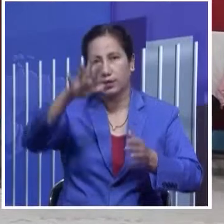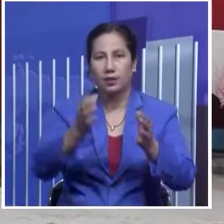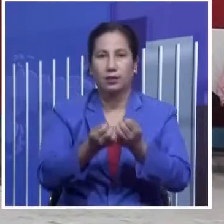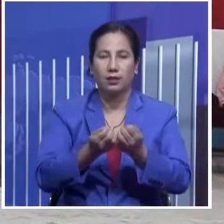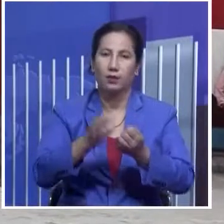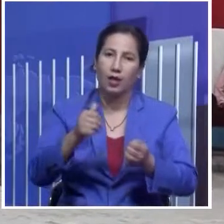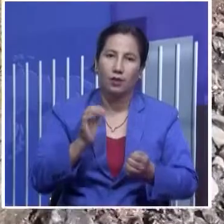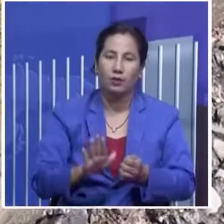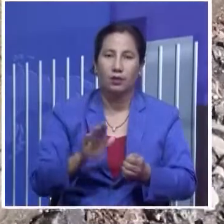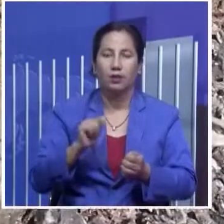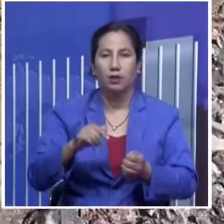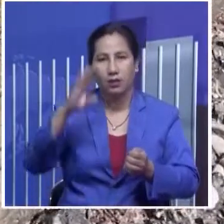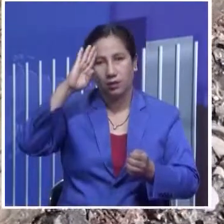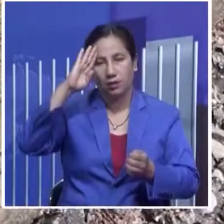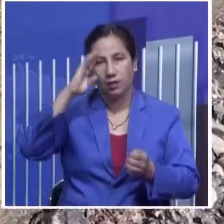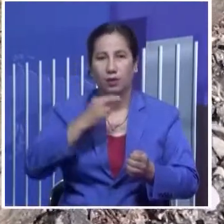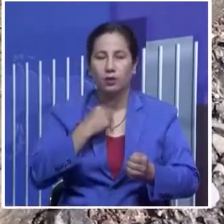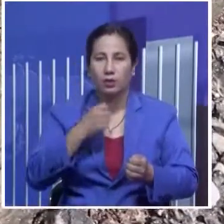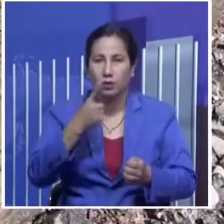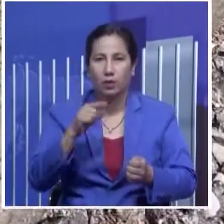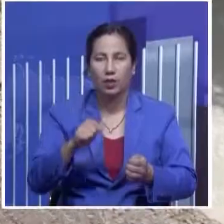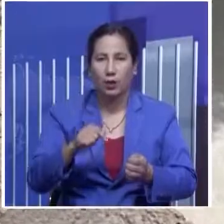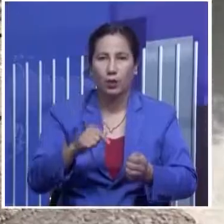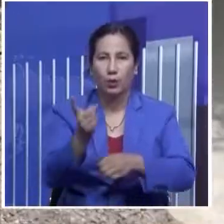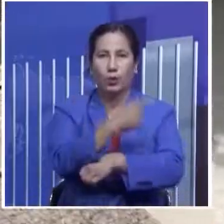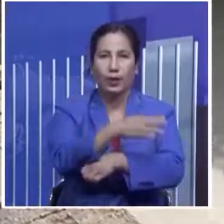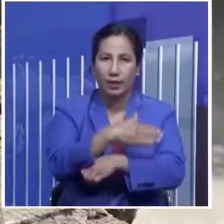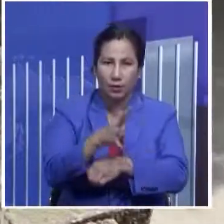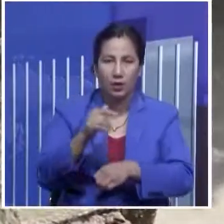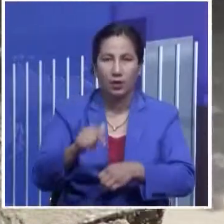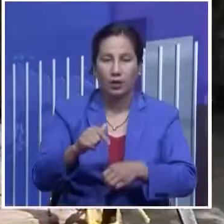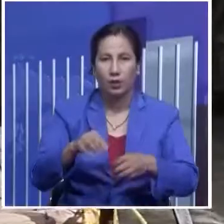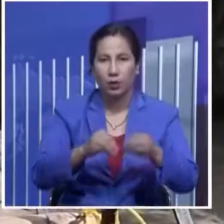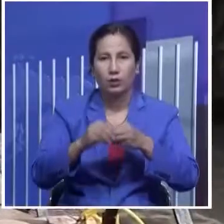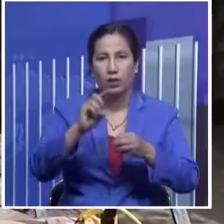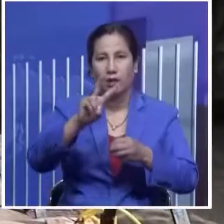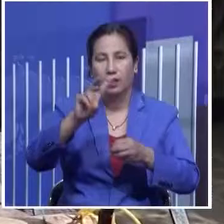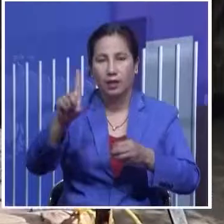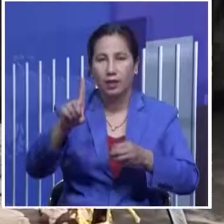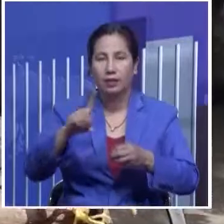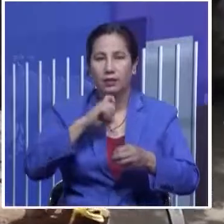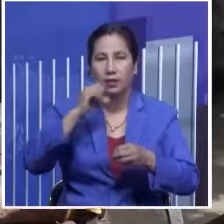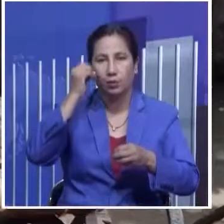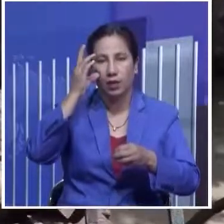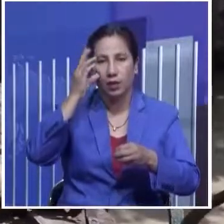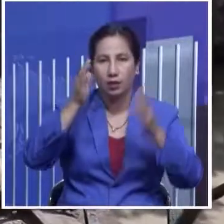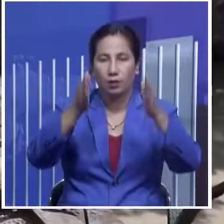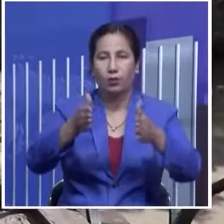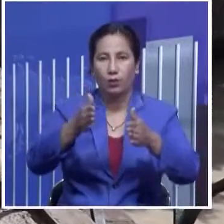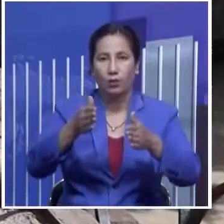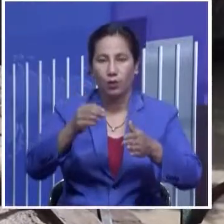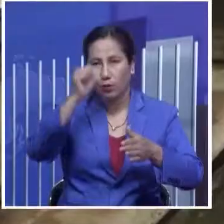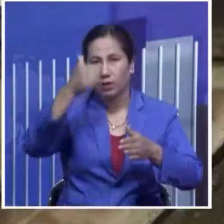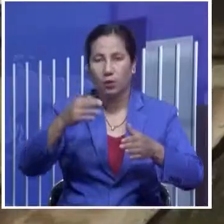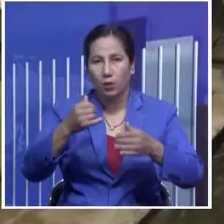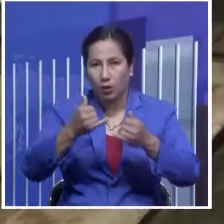गराउँदै आएको छ, तर सरकारको चासो भने यो नाकामा छैन। असार 21 गते बिहान पुलको भारततर्फको लक टुटेर